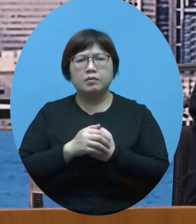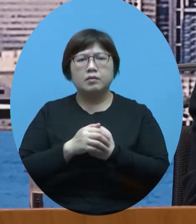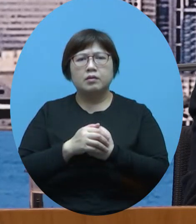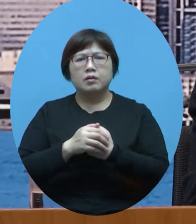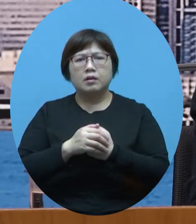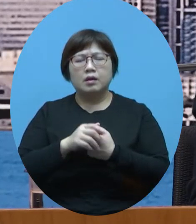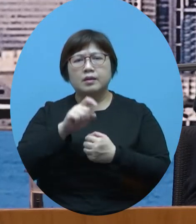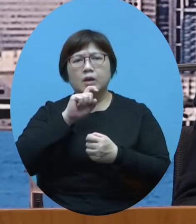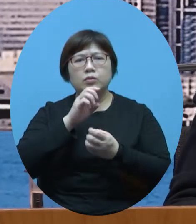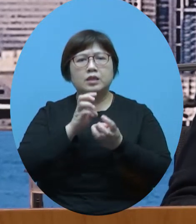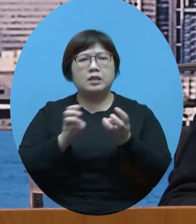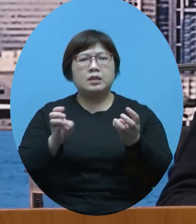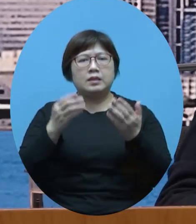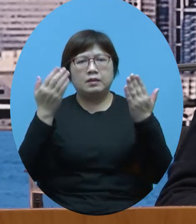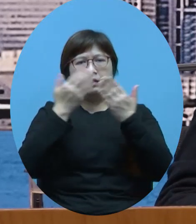是有線的。首先呢，